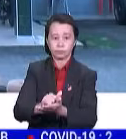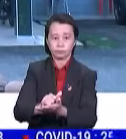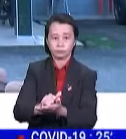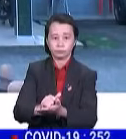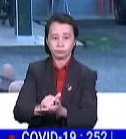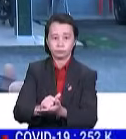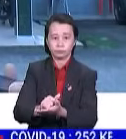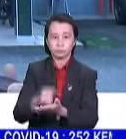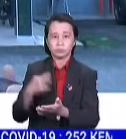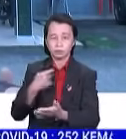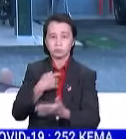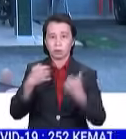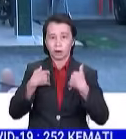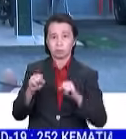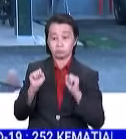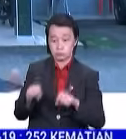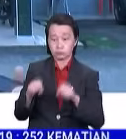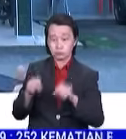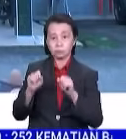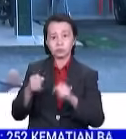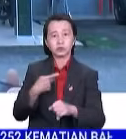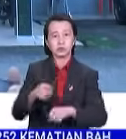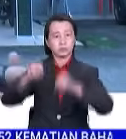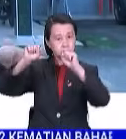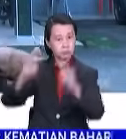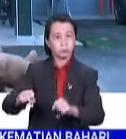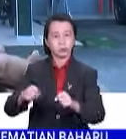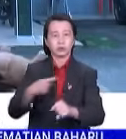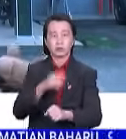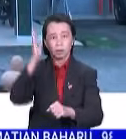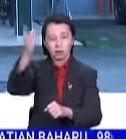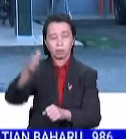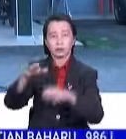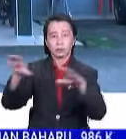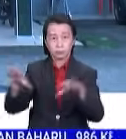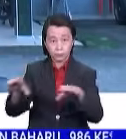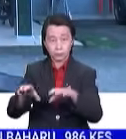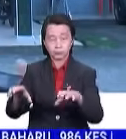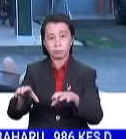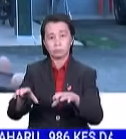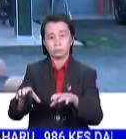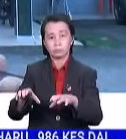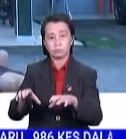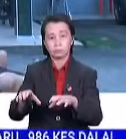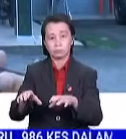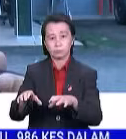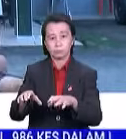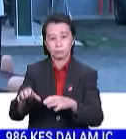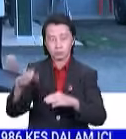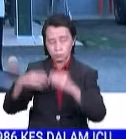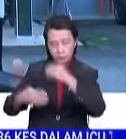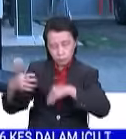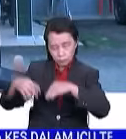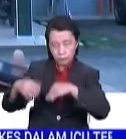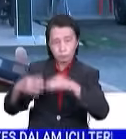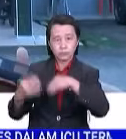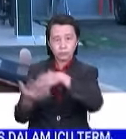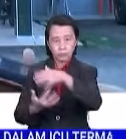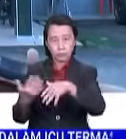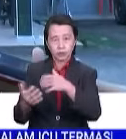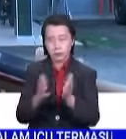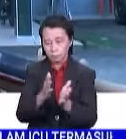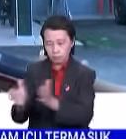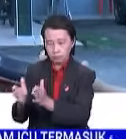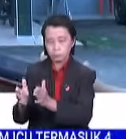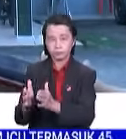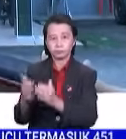itu memiliki memiliki kebaya aneh dan ini juga akan membuat dah balet Rehe ini cuman